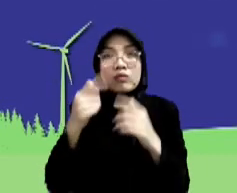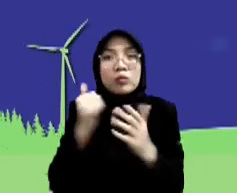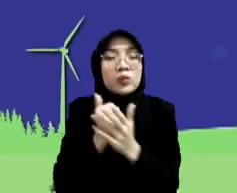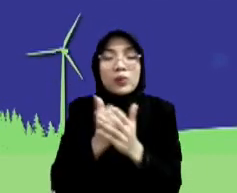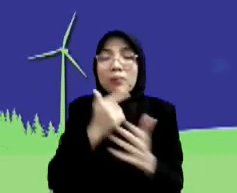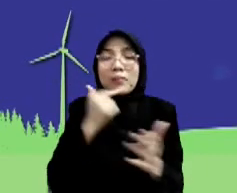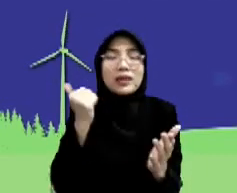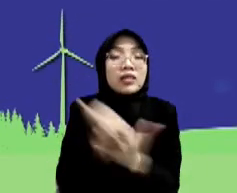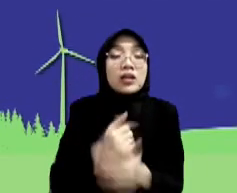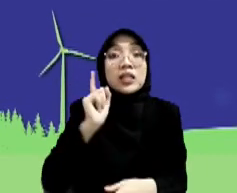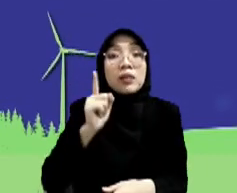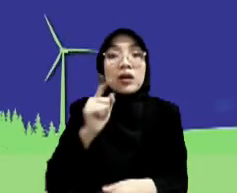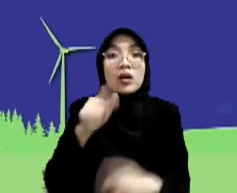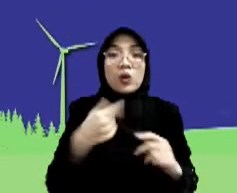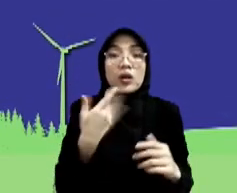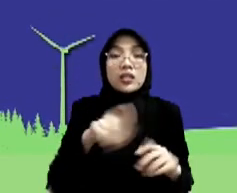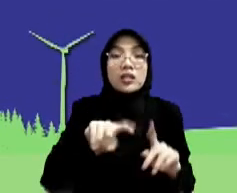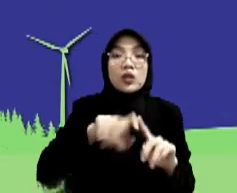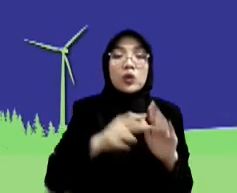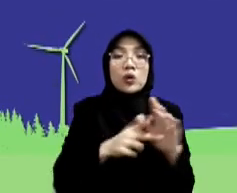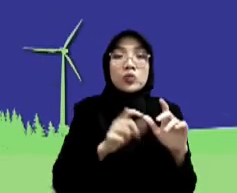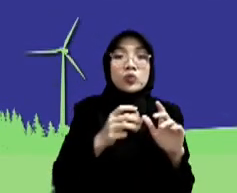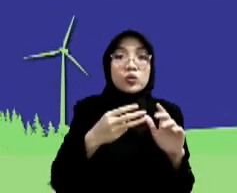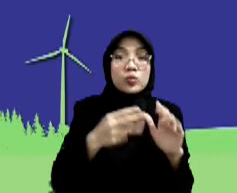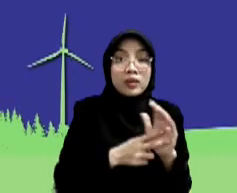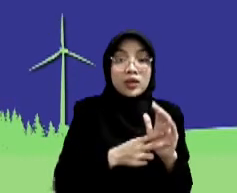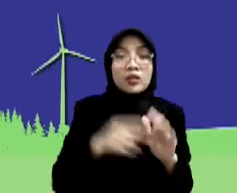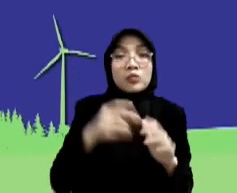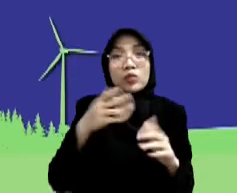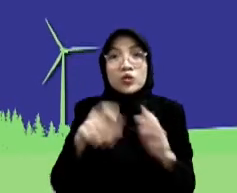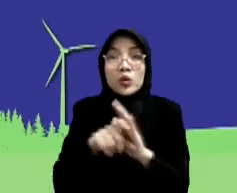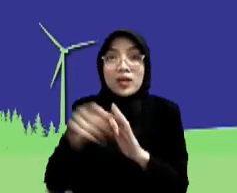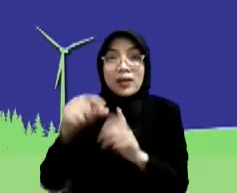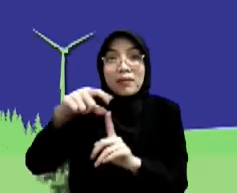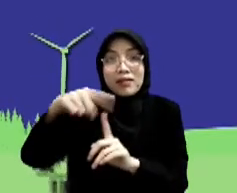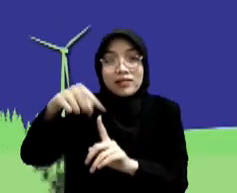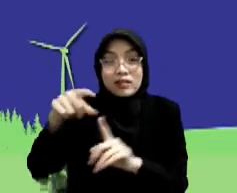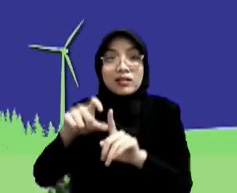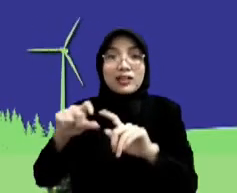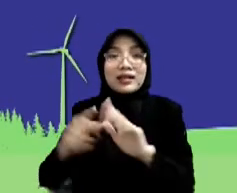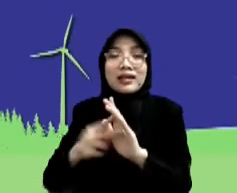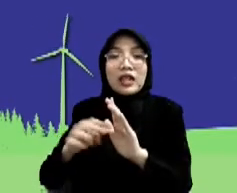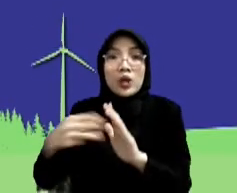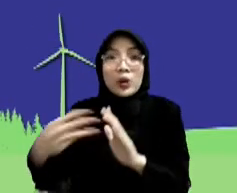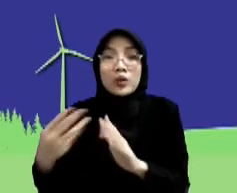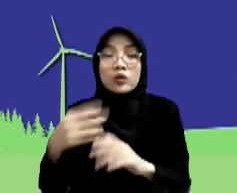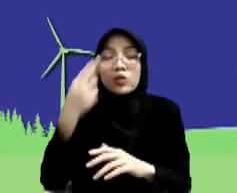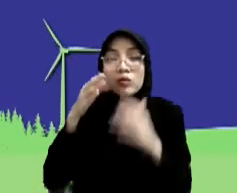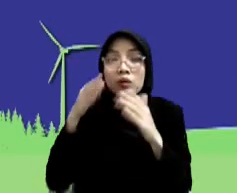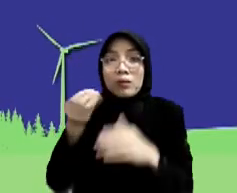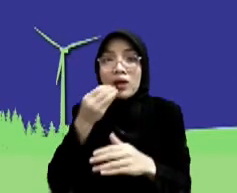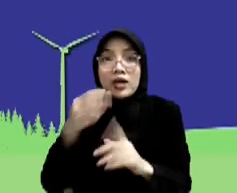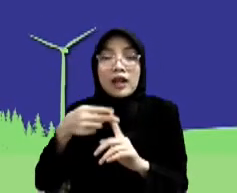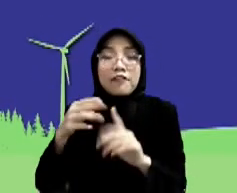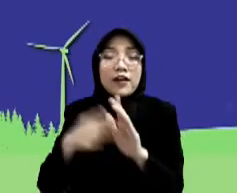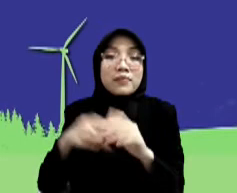namanya kalau udah menjadi consum and and companies like Danon ya eh apa namanya food and beverage and fmcg